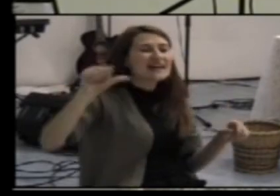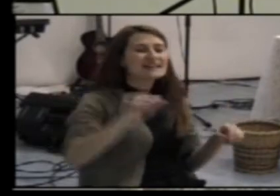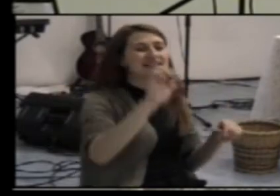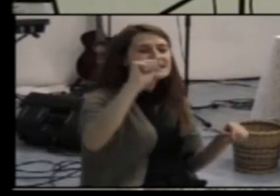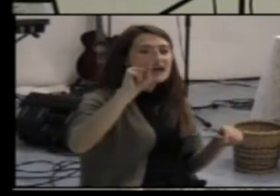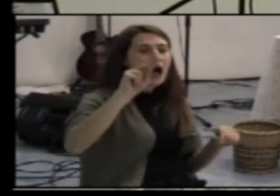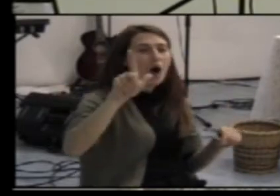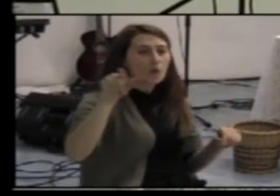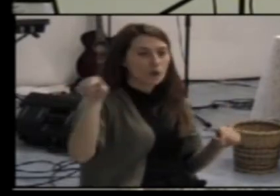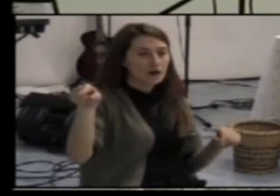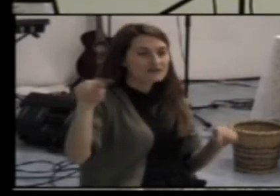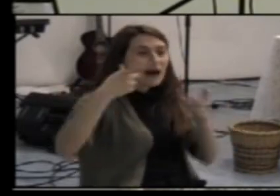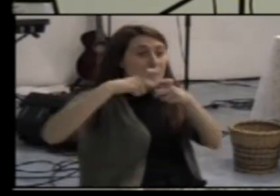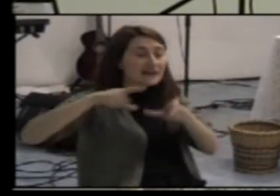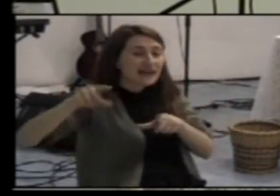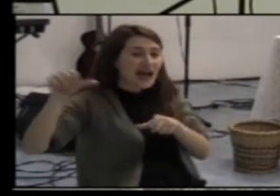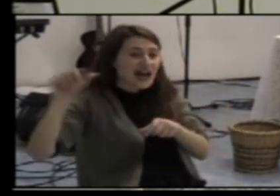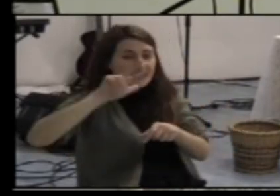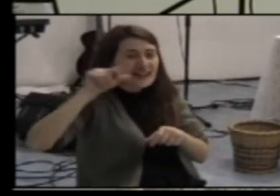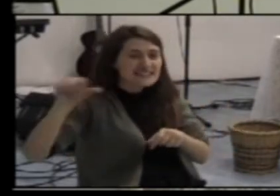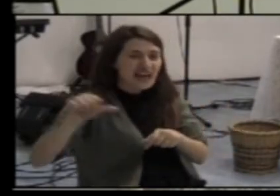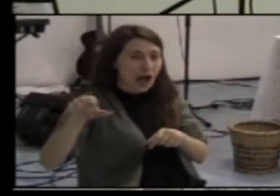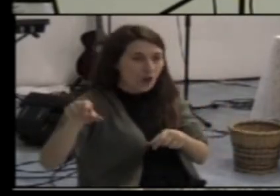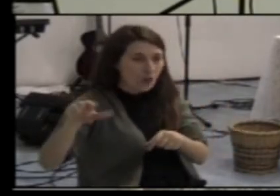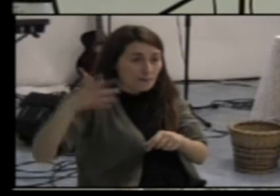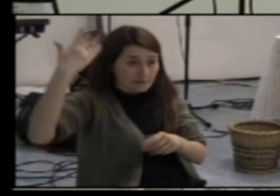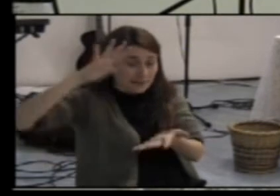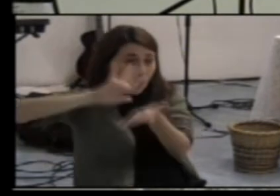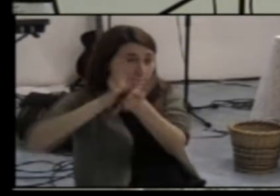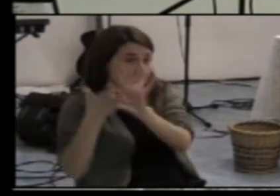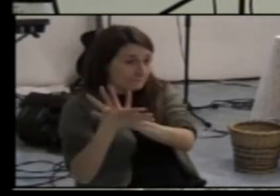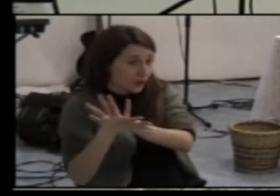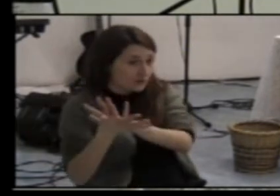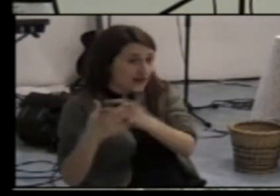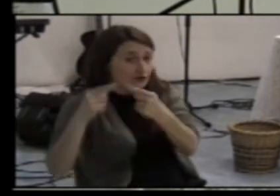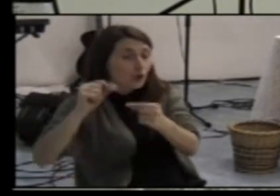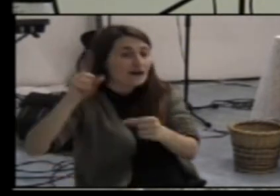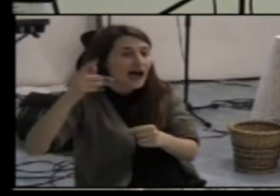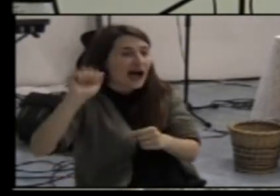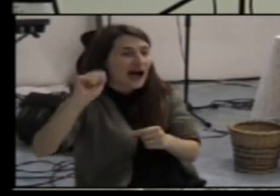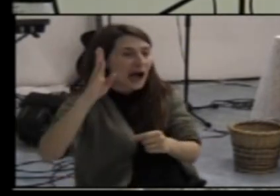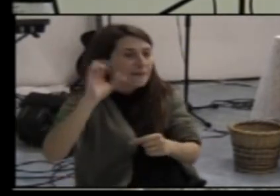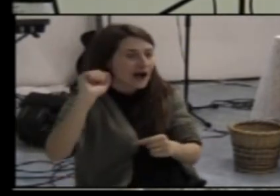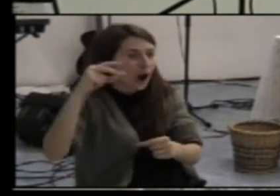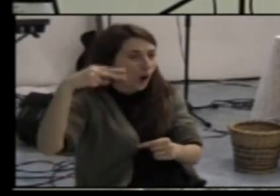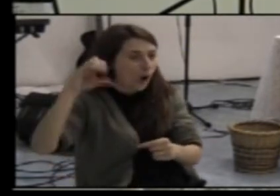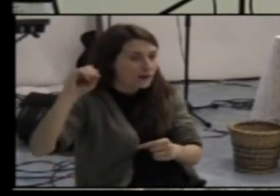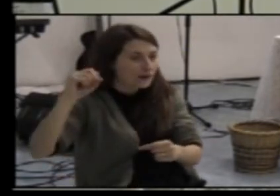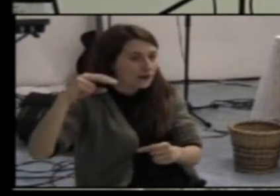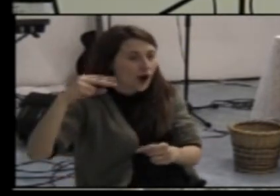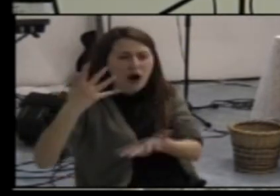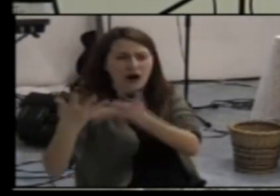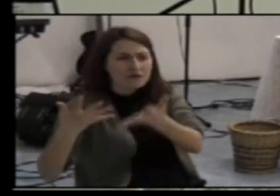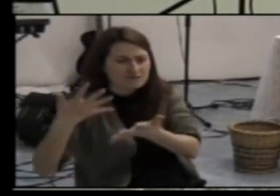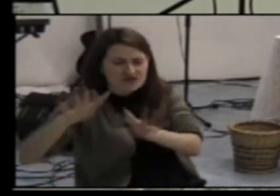sistemata, la pioggia non può venire. Allora Davide va da Gabaoniti e dice: sentite, scusateci tanto, mi dispiace veramente, cosa possiamo fare per sistemare